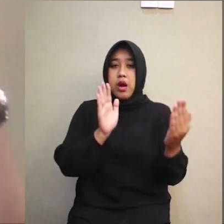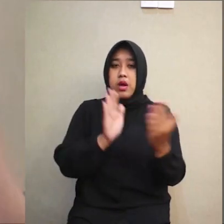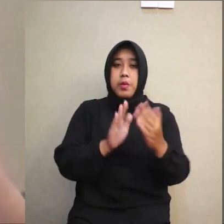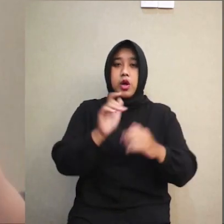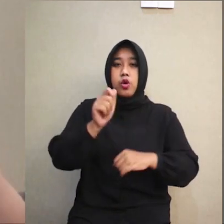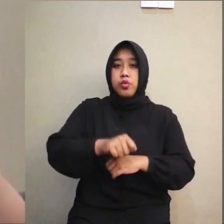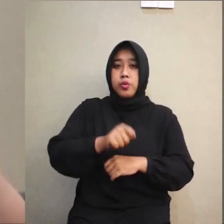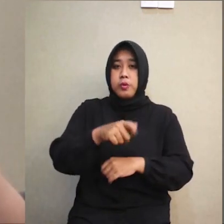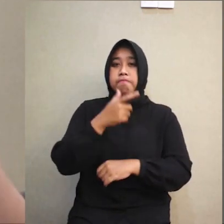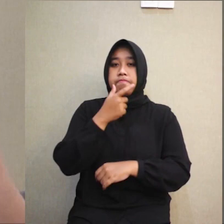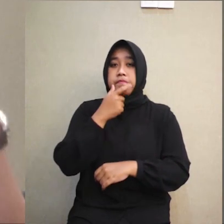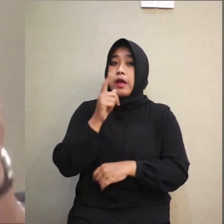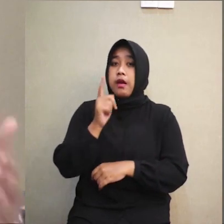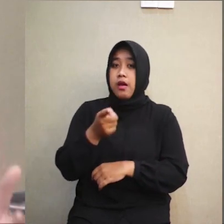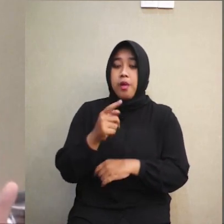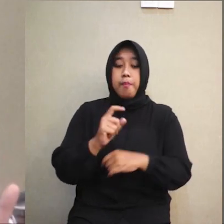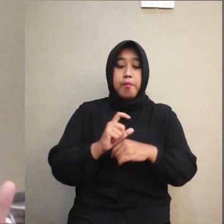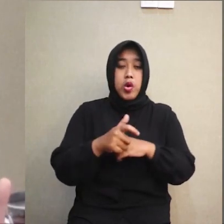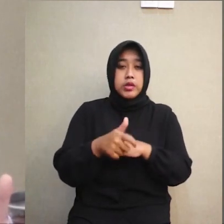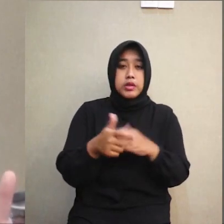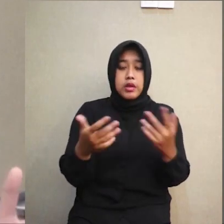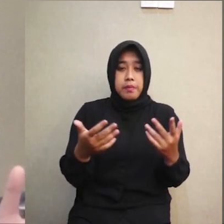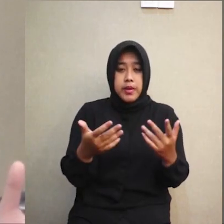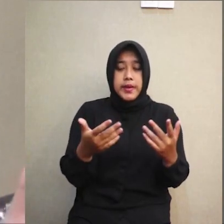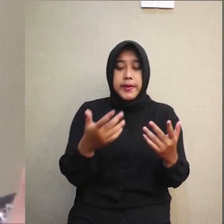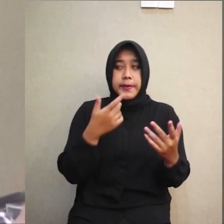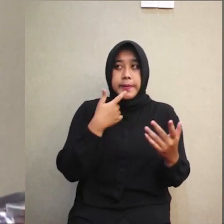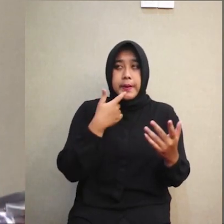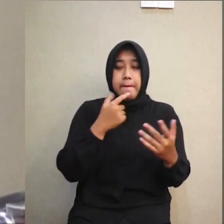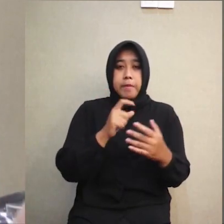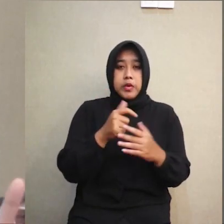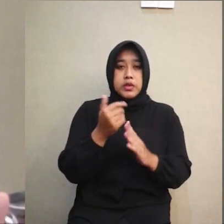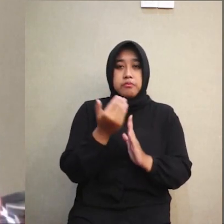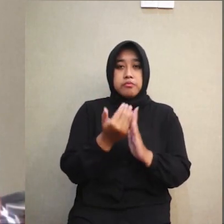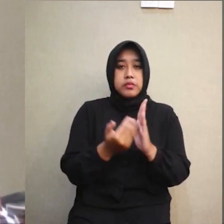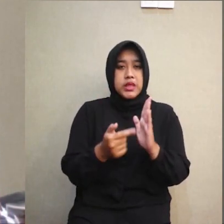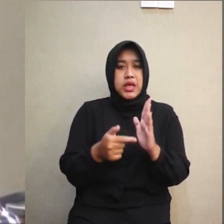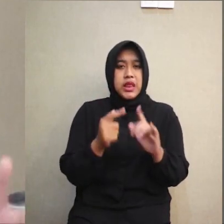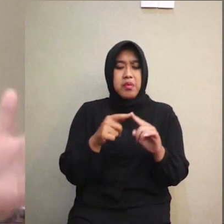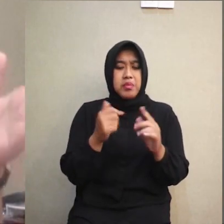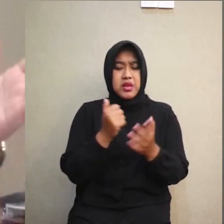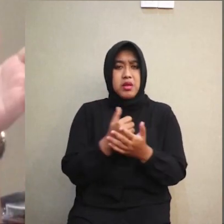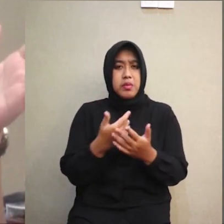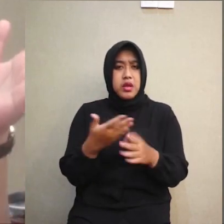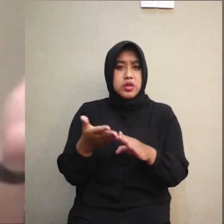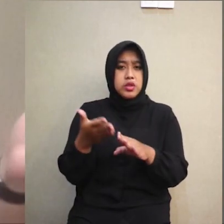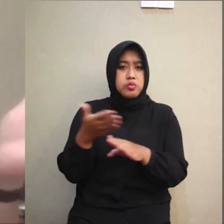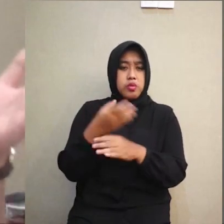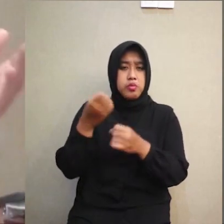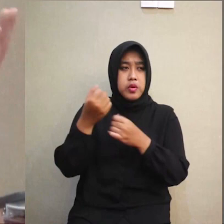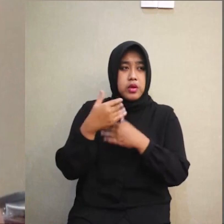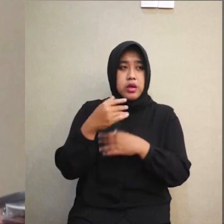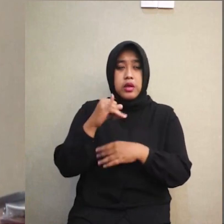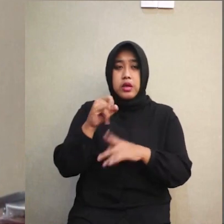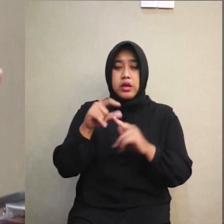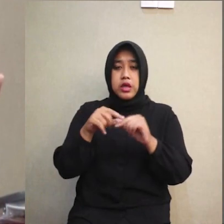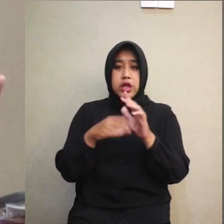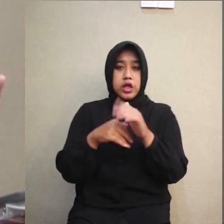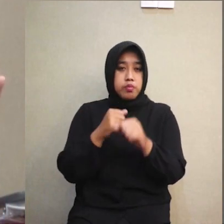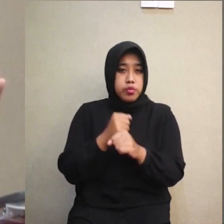nah dalam proses prosedural ini sayangnya seperti tadi Mbak Ipung